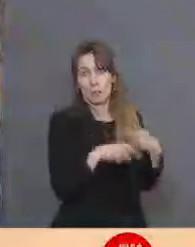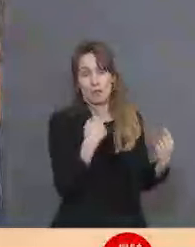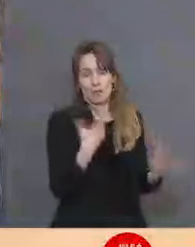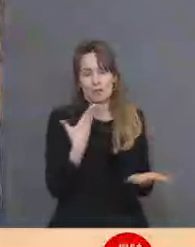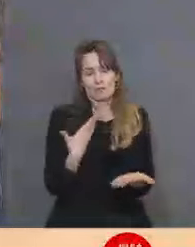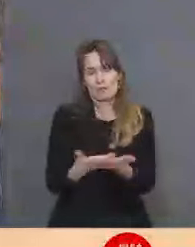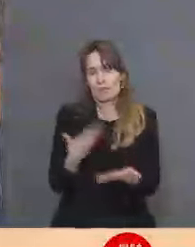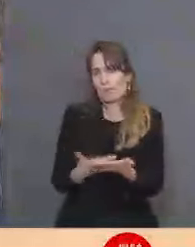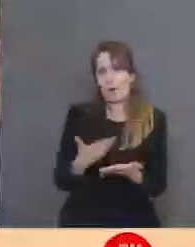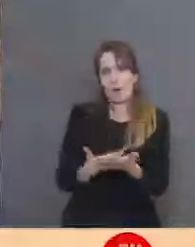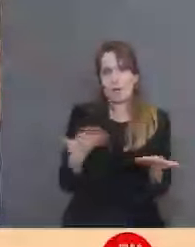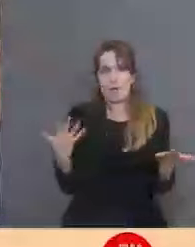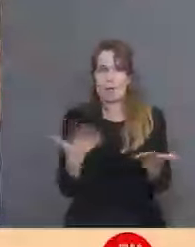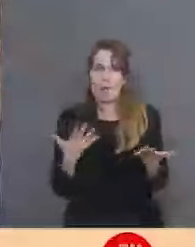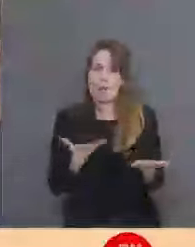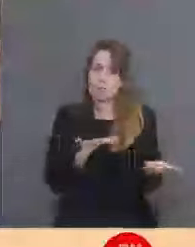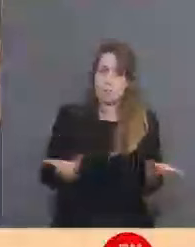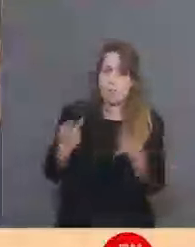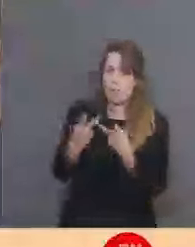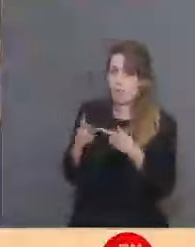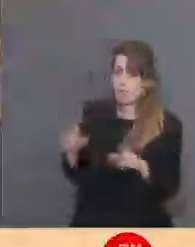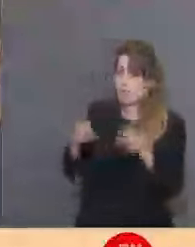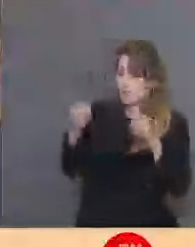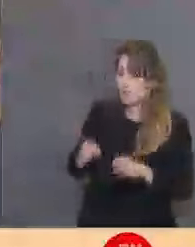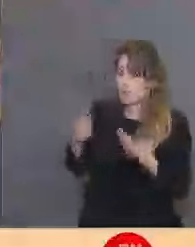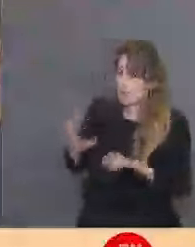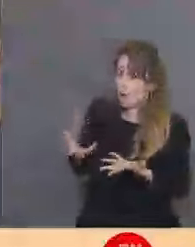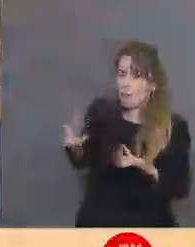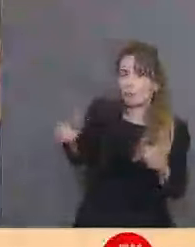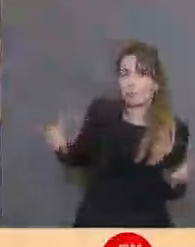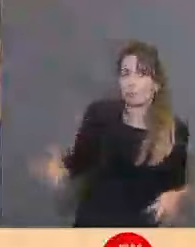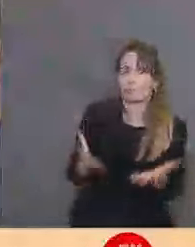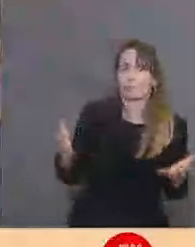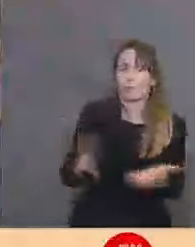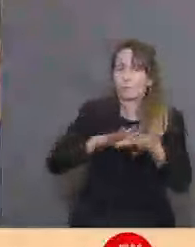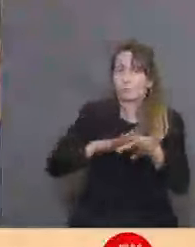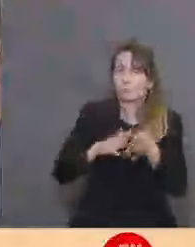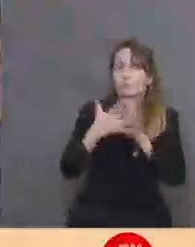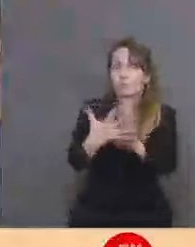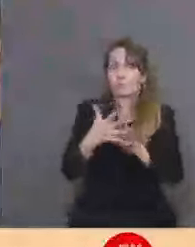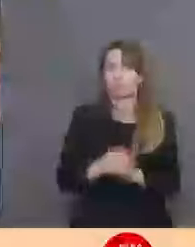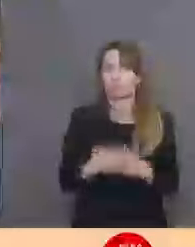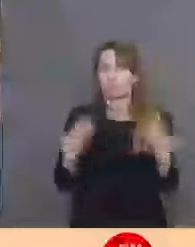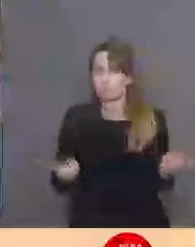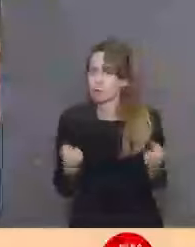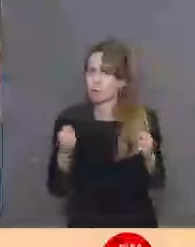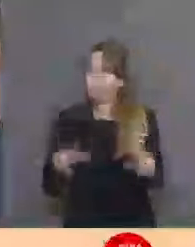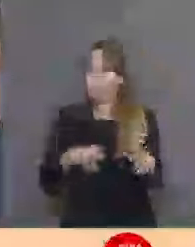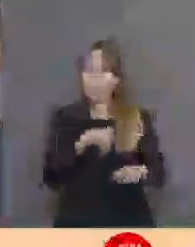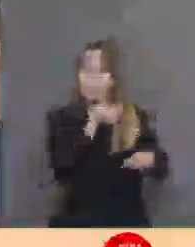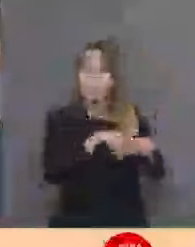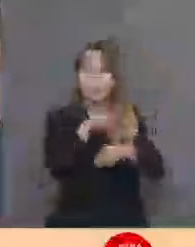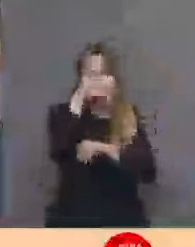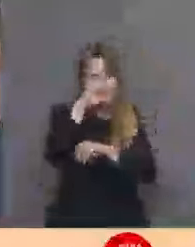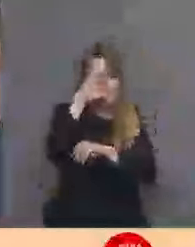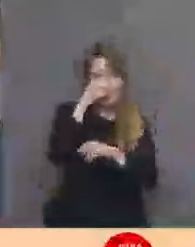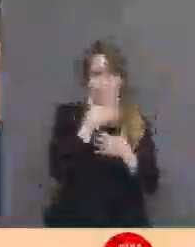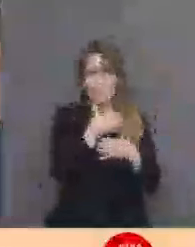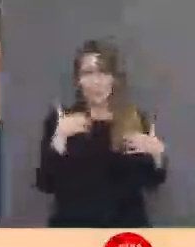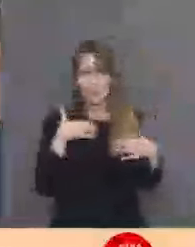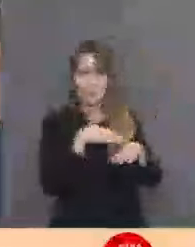rénovation pluridisciplinaire et globale à laquelle, sans nul doute, les élèves politologues seront heureux d'avoir